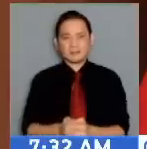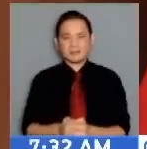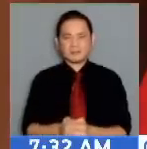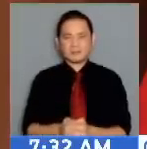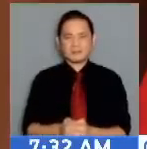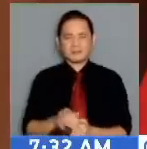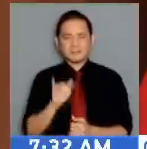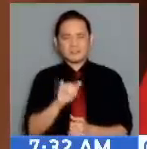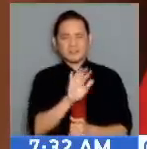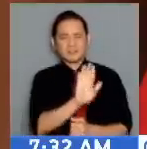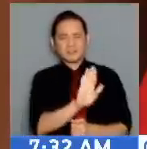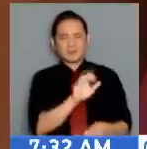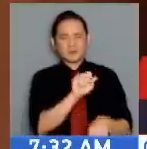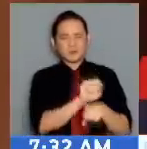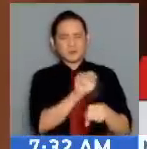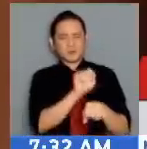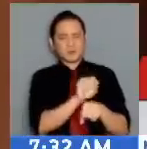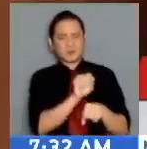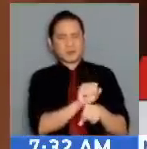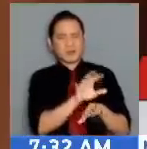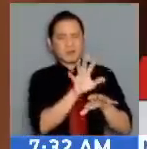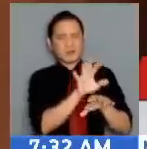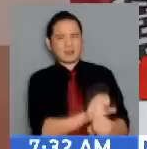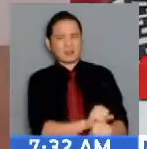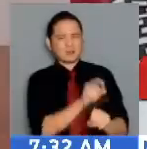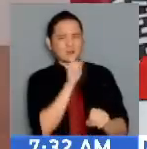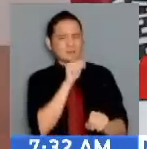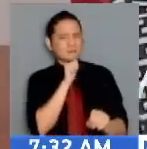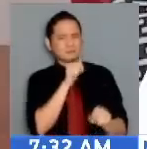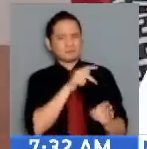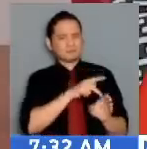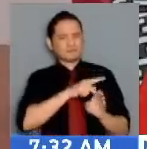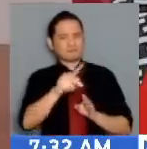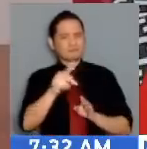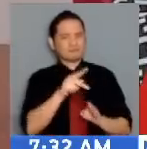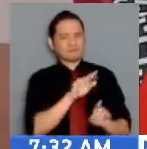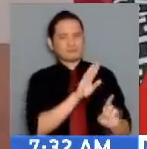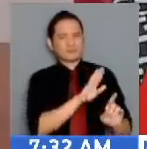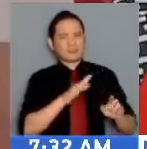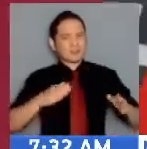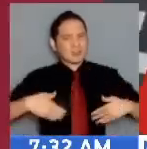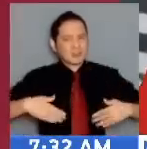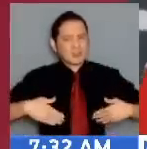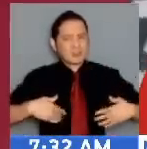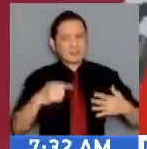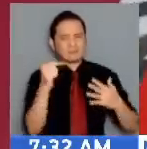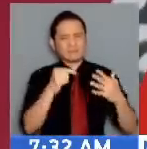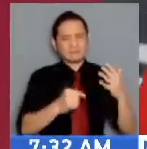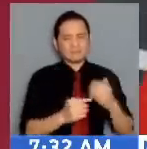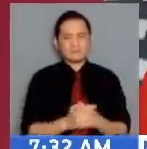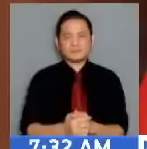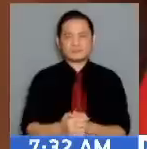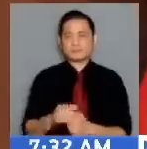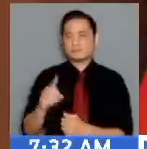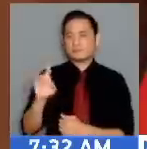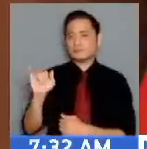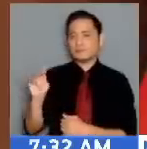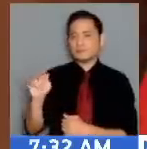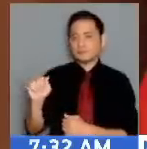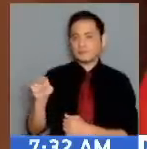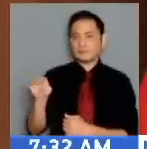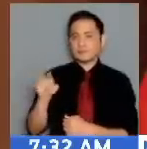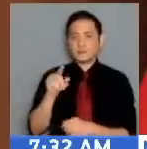or, you know, the way she was working with us. Kinumpirma ni Dina Bonnevie sa Fast Talk with Boy Abunda na si